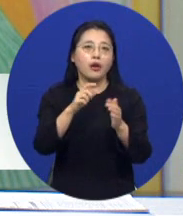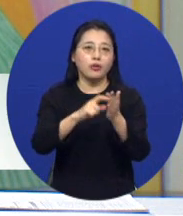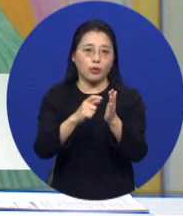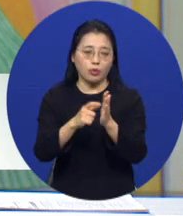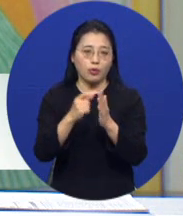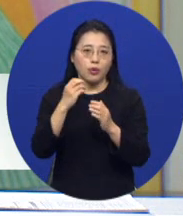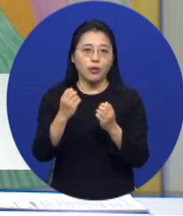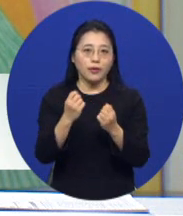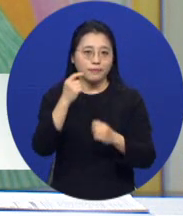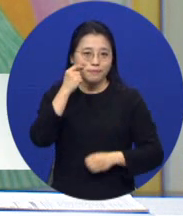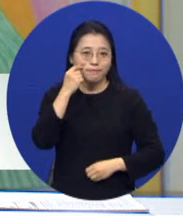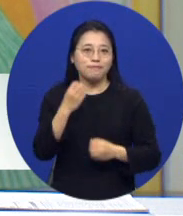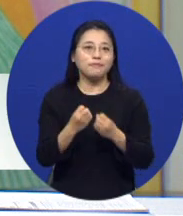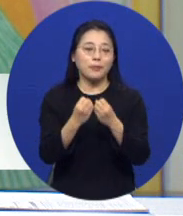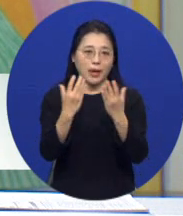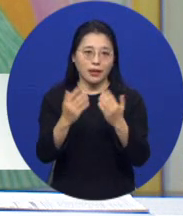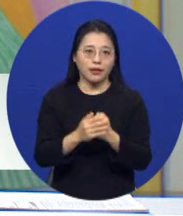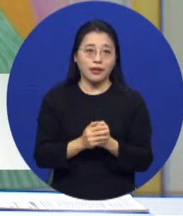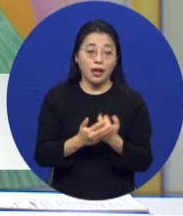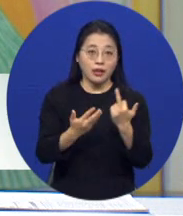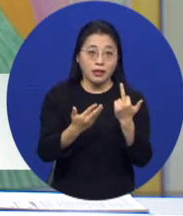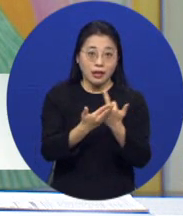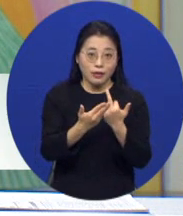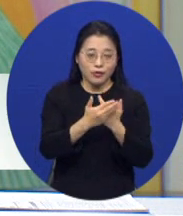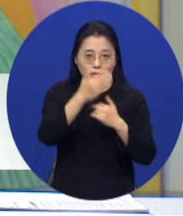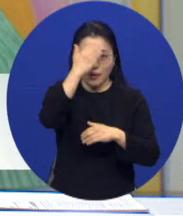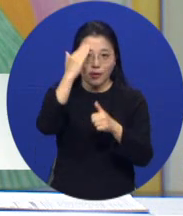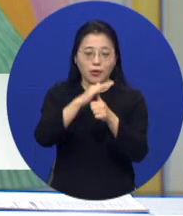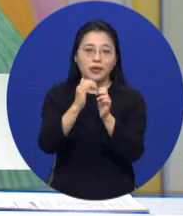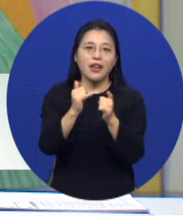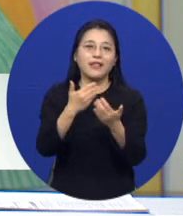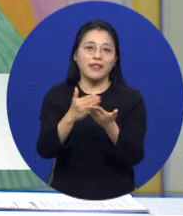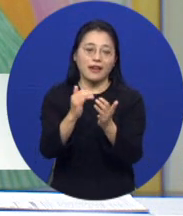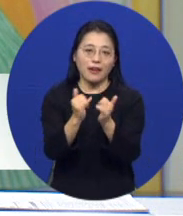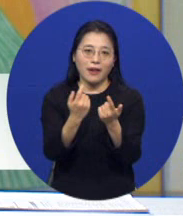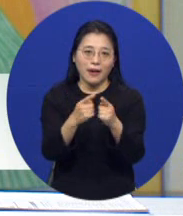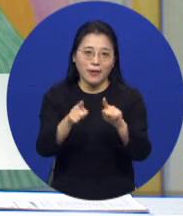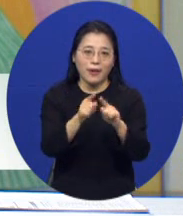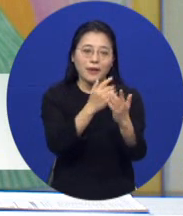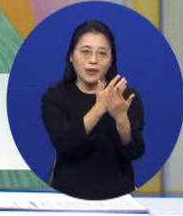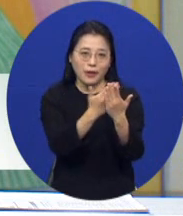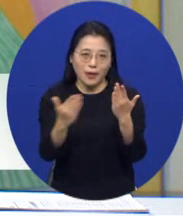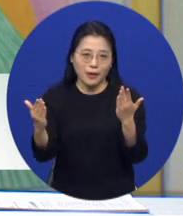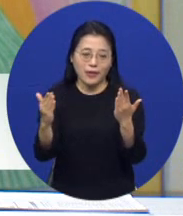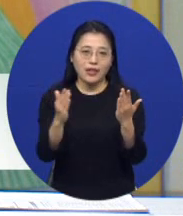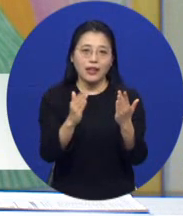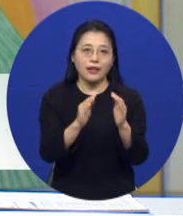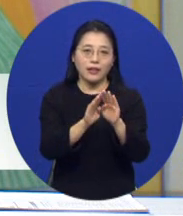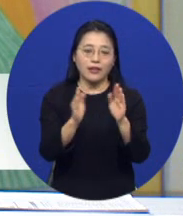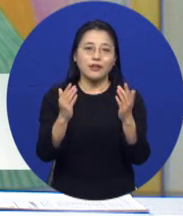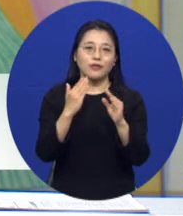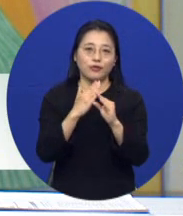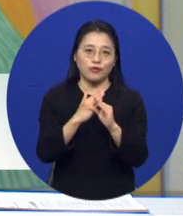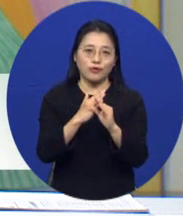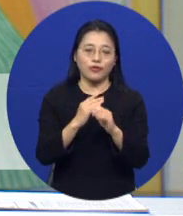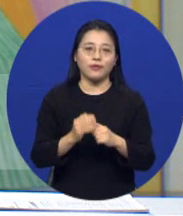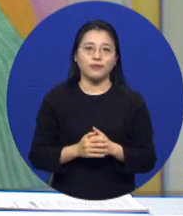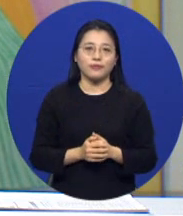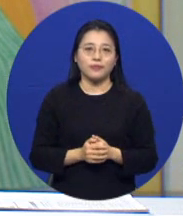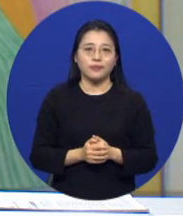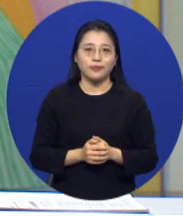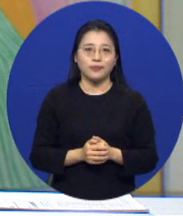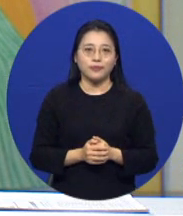제주에 10대 동화 작가와 함께 특별한 전시회를 마련해이 잔잔한 감동을 주고 있습니다 박주현 기자가